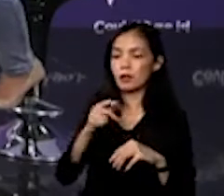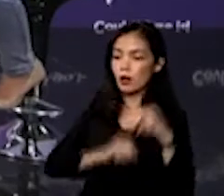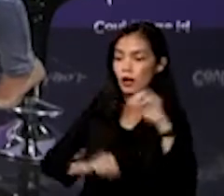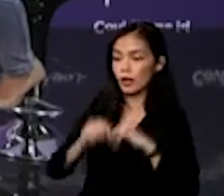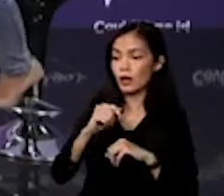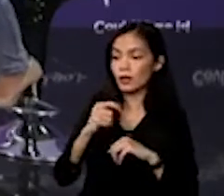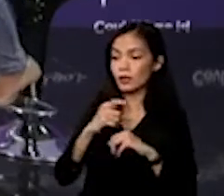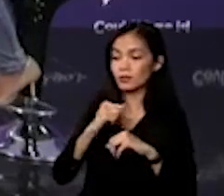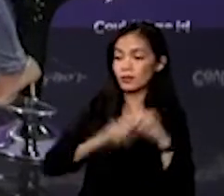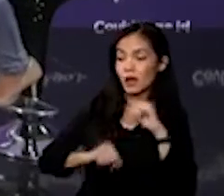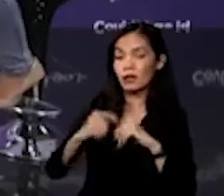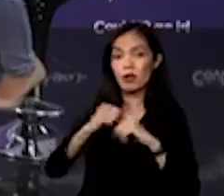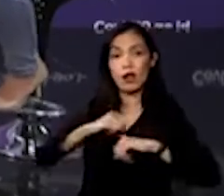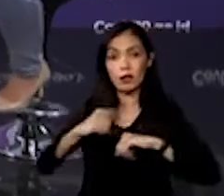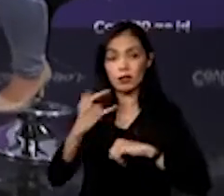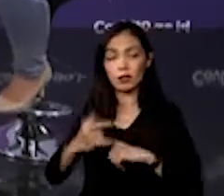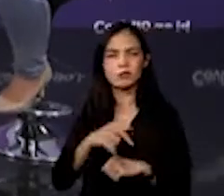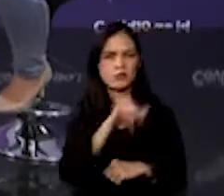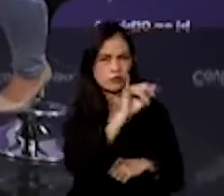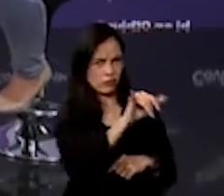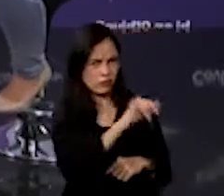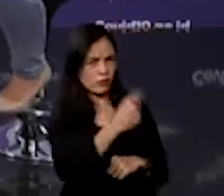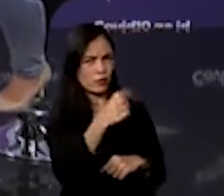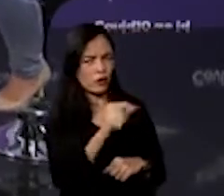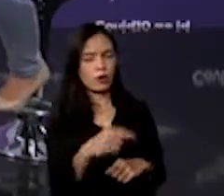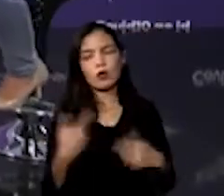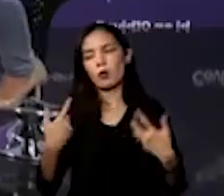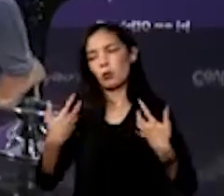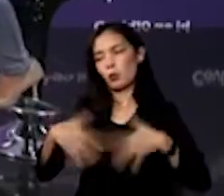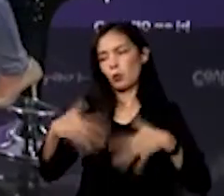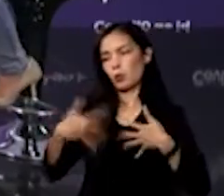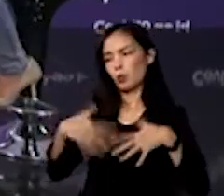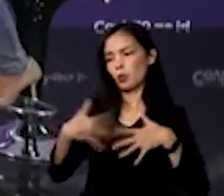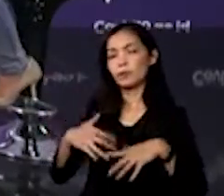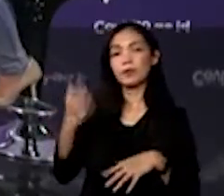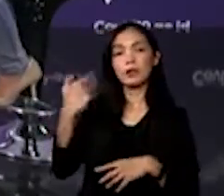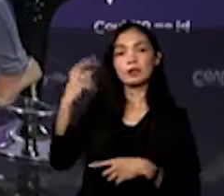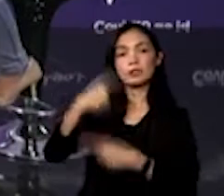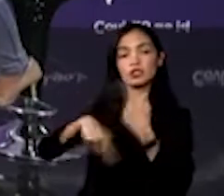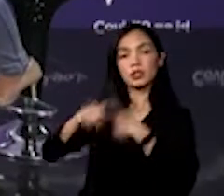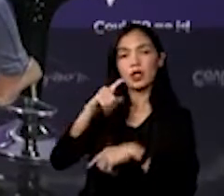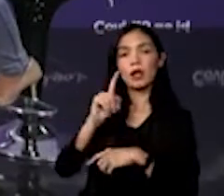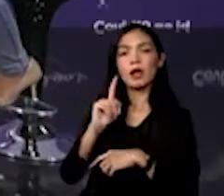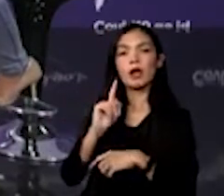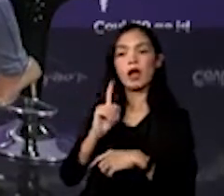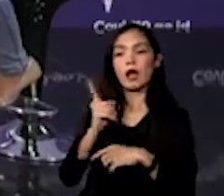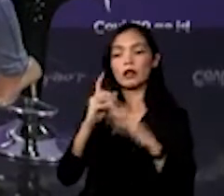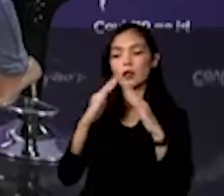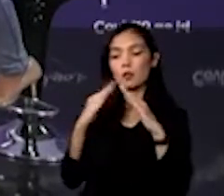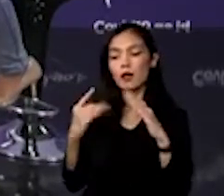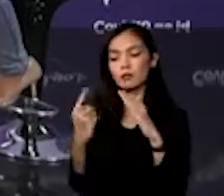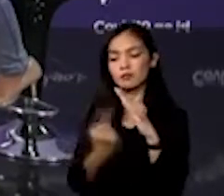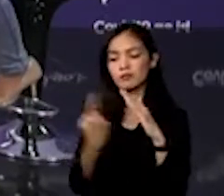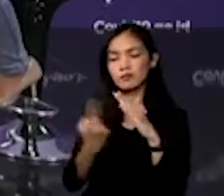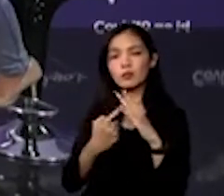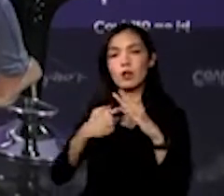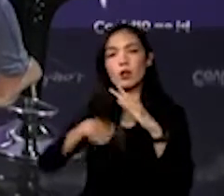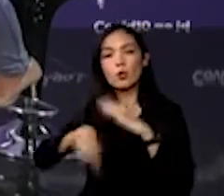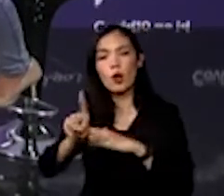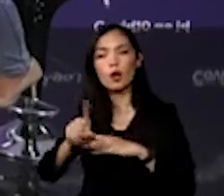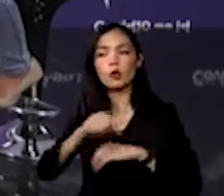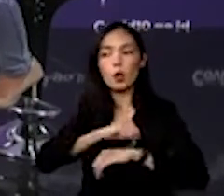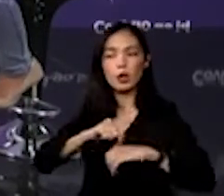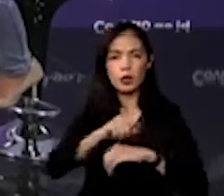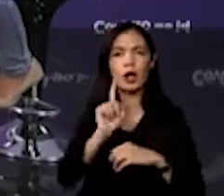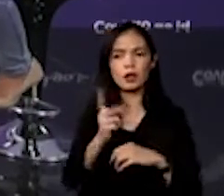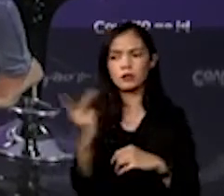masalah tetap bergerak nih dok ee tadi kan dokter juga menjelaskan kalau ada olahraga di dalam rumah Ma di luar rumah nah saya mau tanya nih